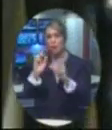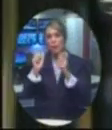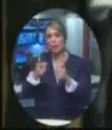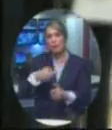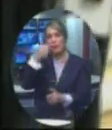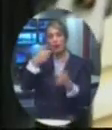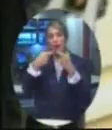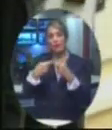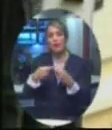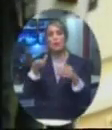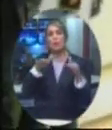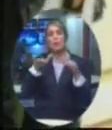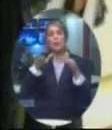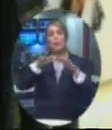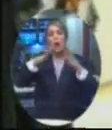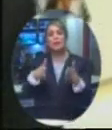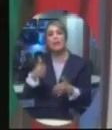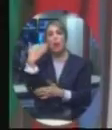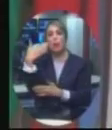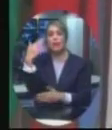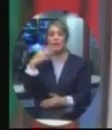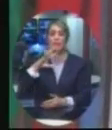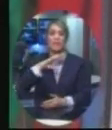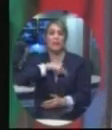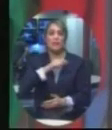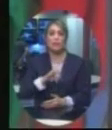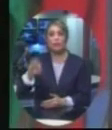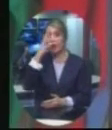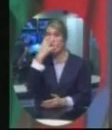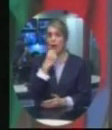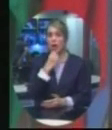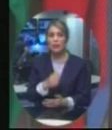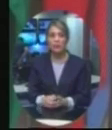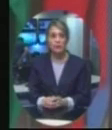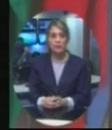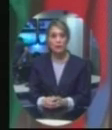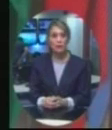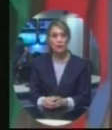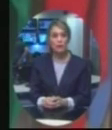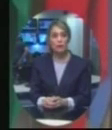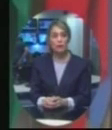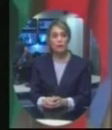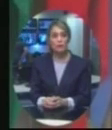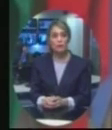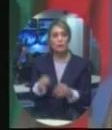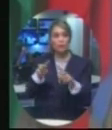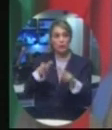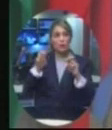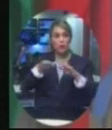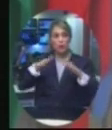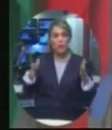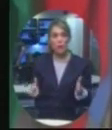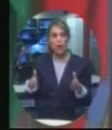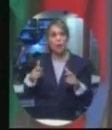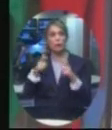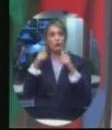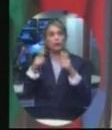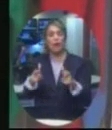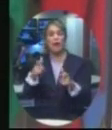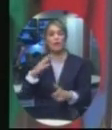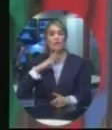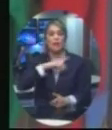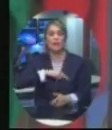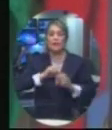הלאומית הפלסטינית מטעם חמאס. ניצלו את הבמה המשלחת הפלסטינית כדי להתנגח במדינת ישראל ולהפיץ את